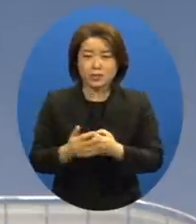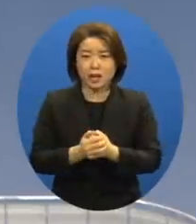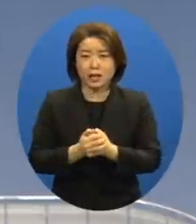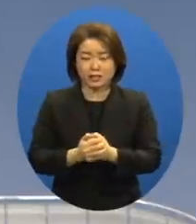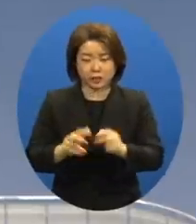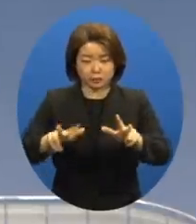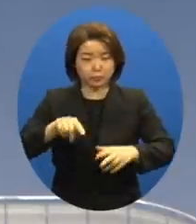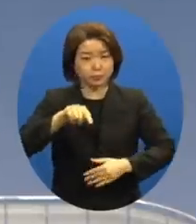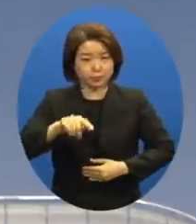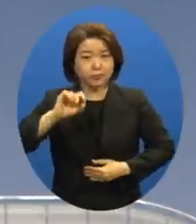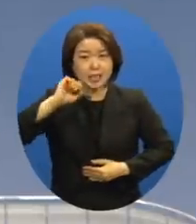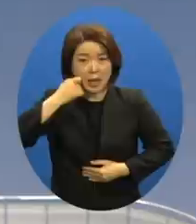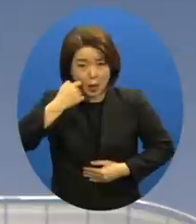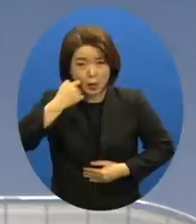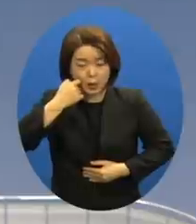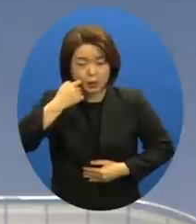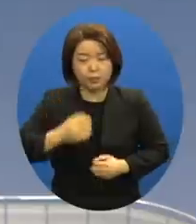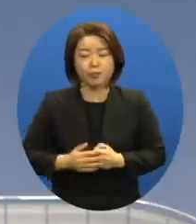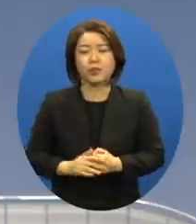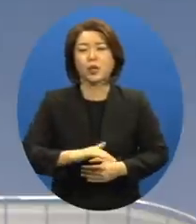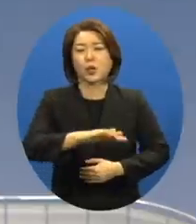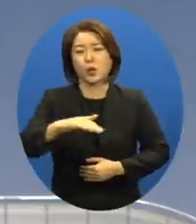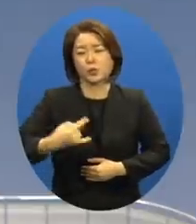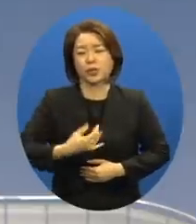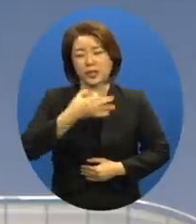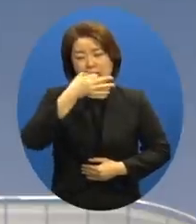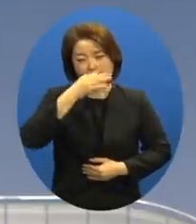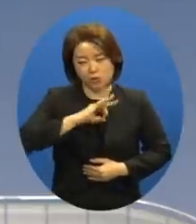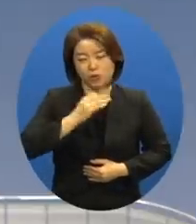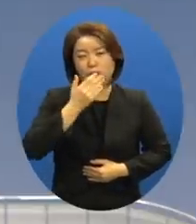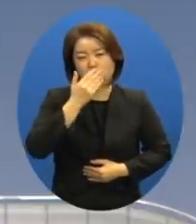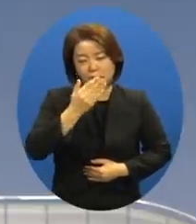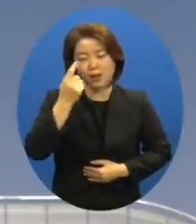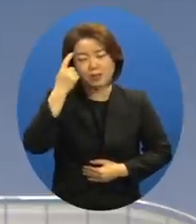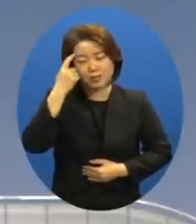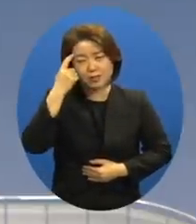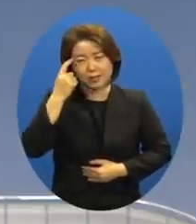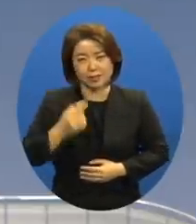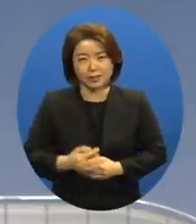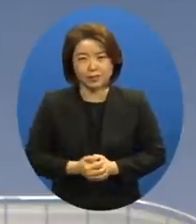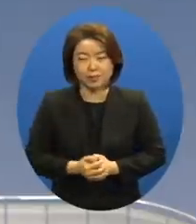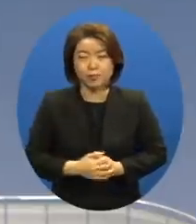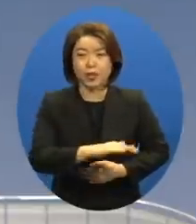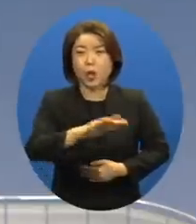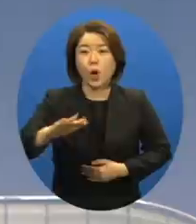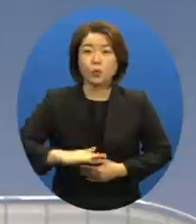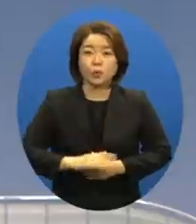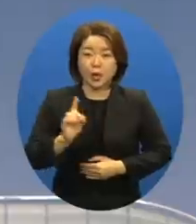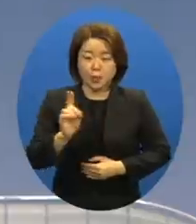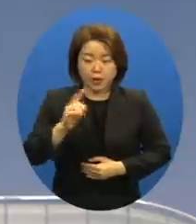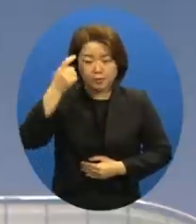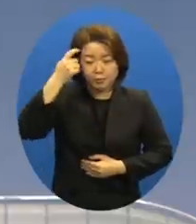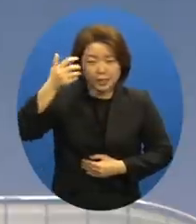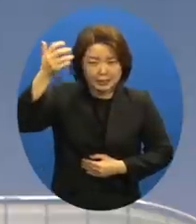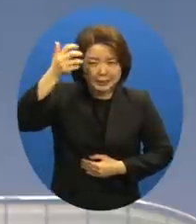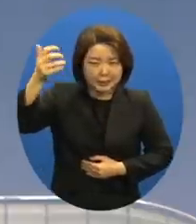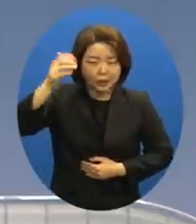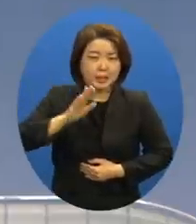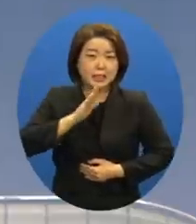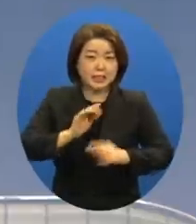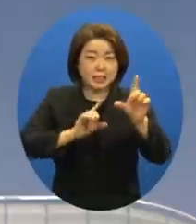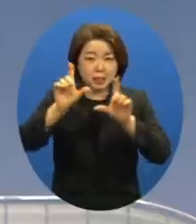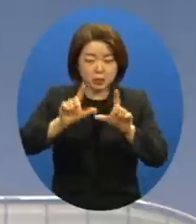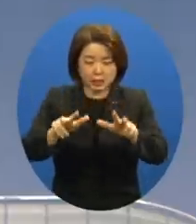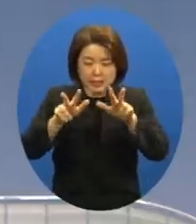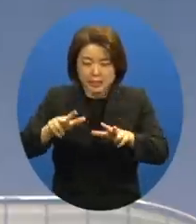어려움이 우리에게 유익할 수 있다는 겁니다 그것은 우리의 영적인 실상 을 지금